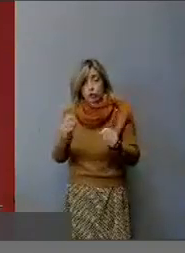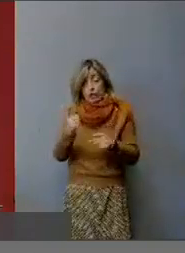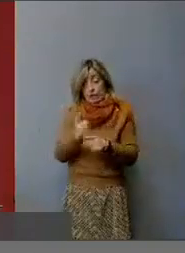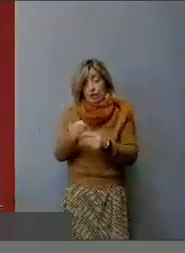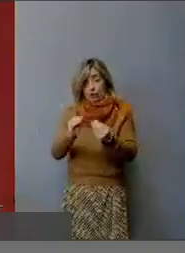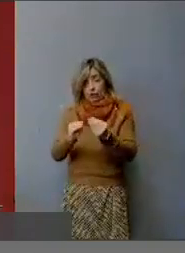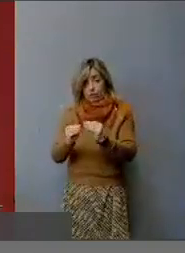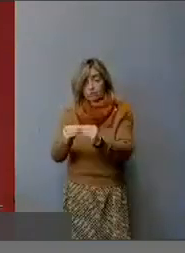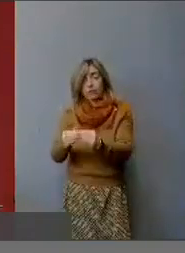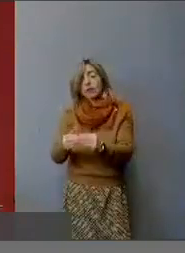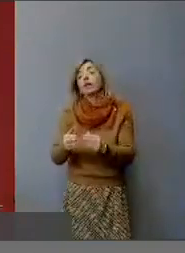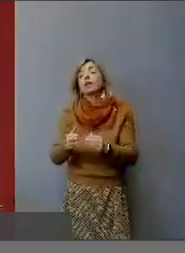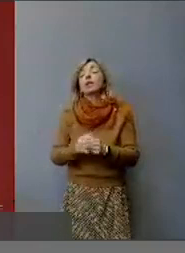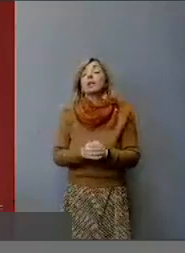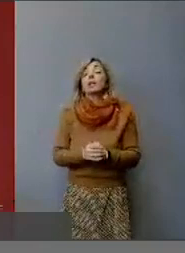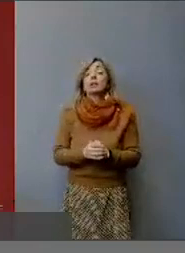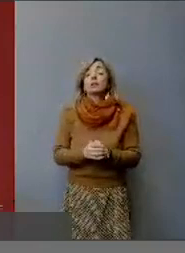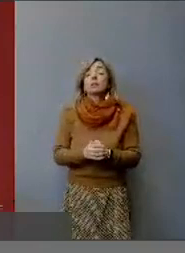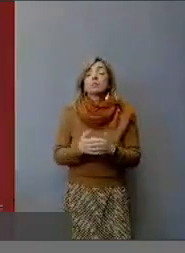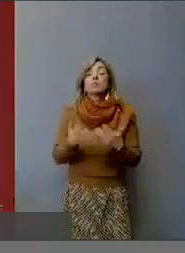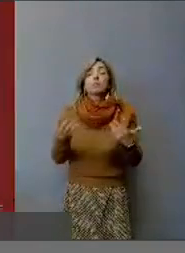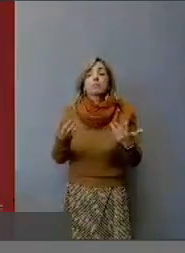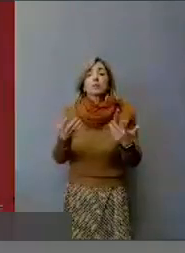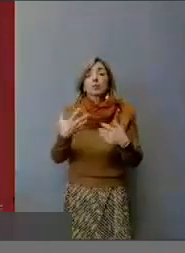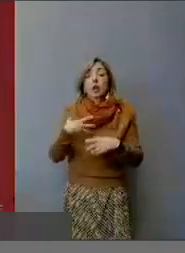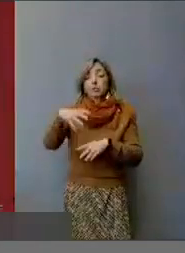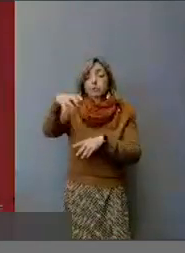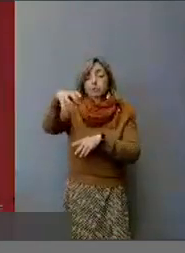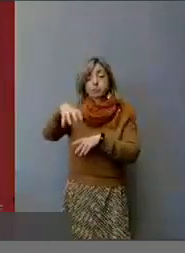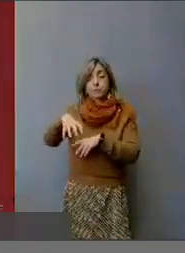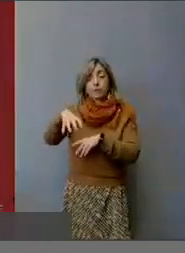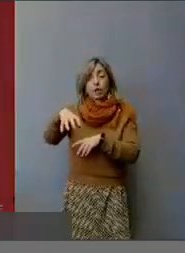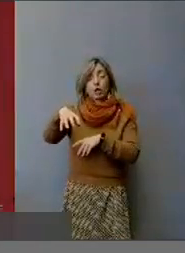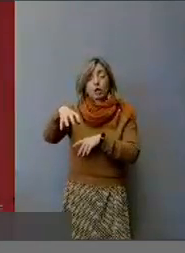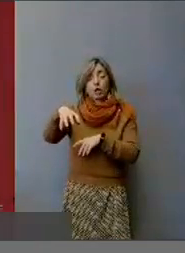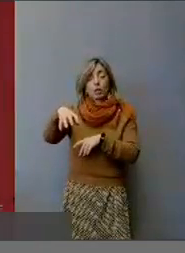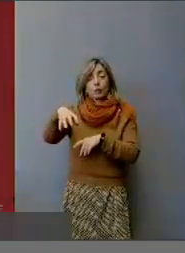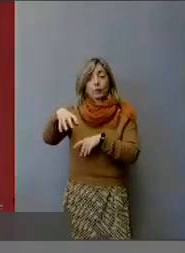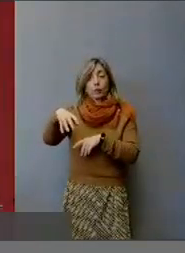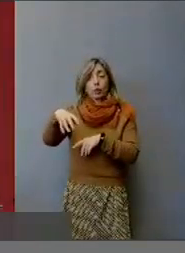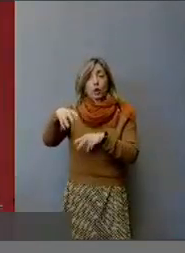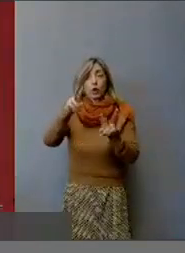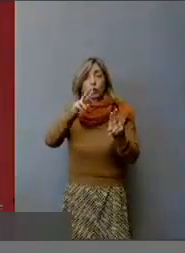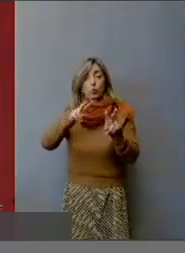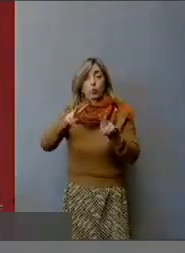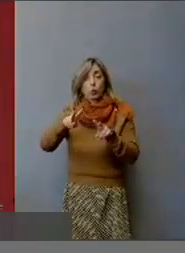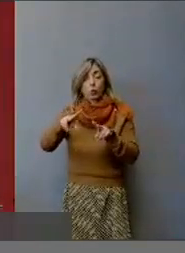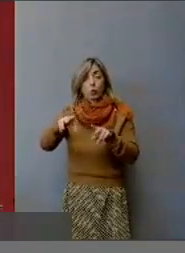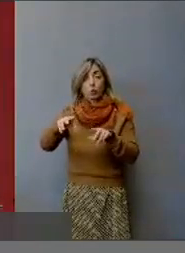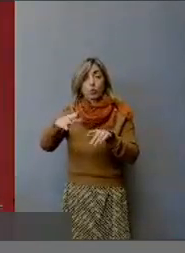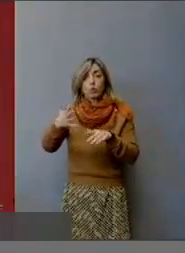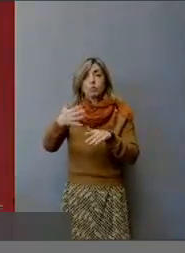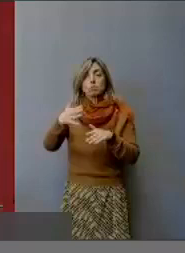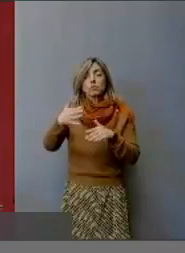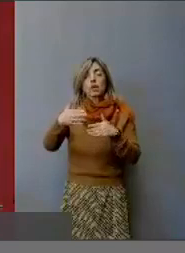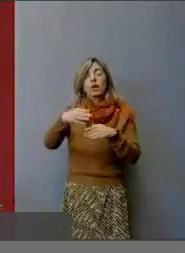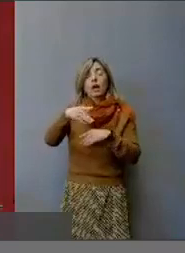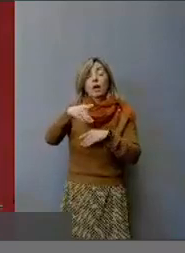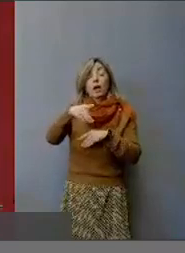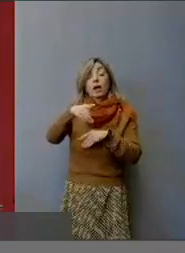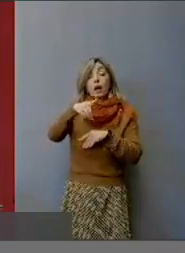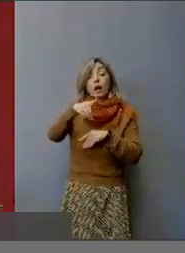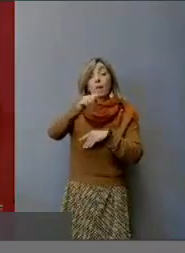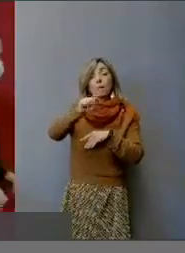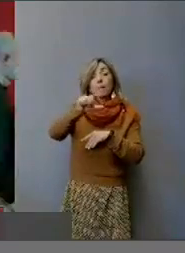consiste in un'installazione di tutor tra passo pio parma e via